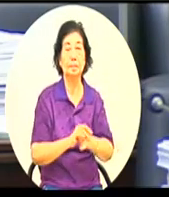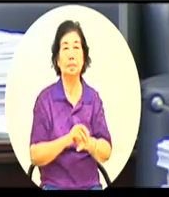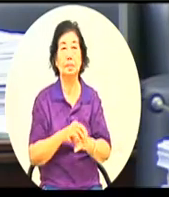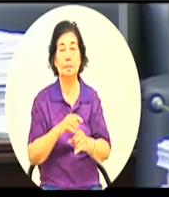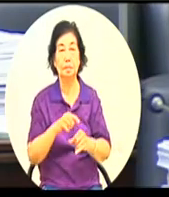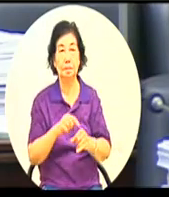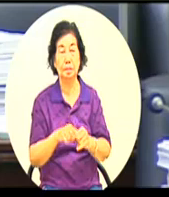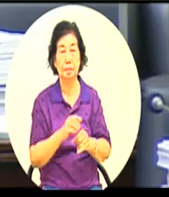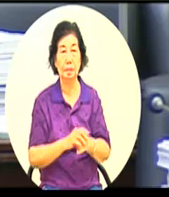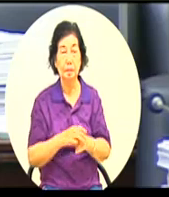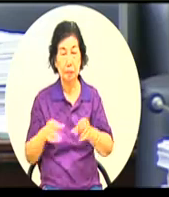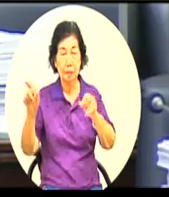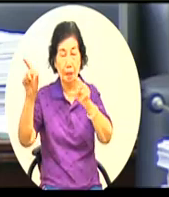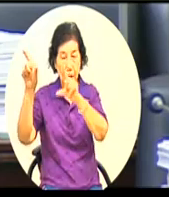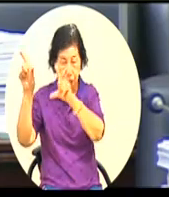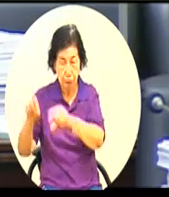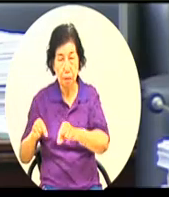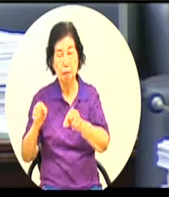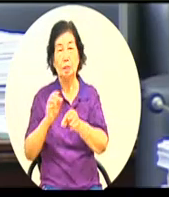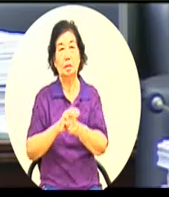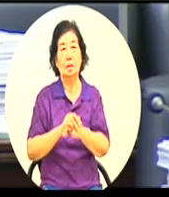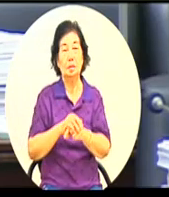你爱好啊？